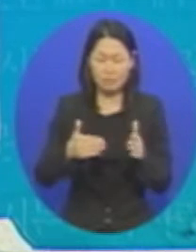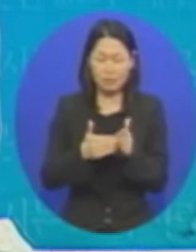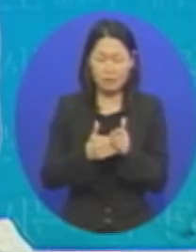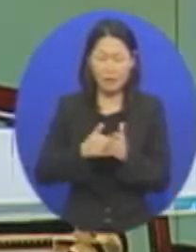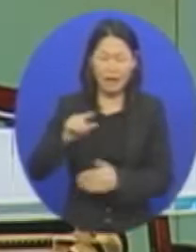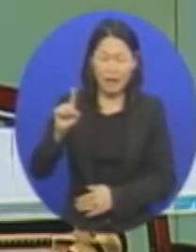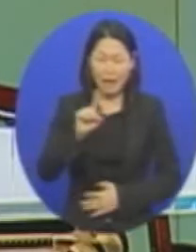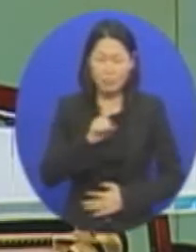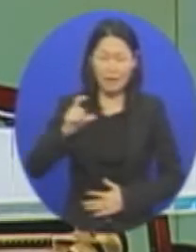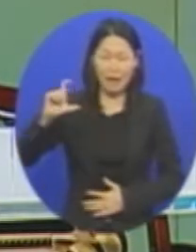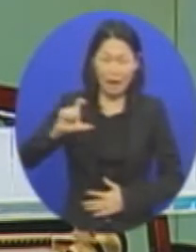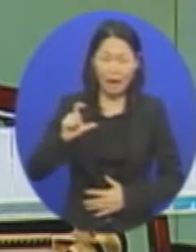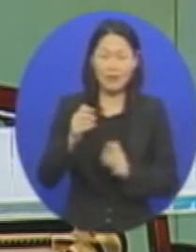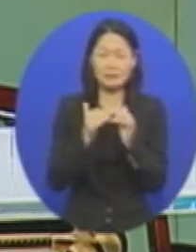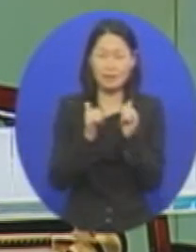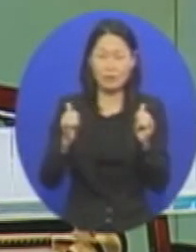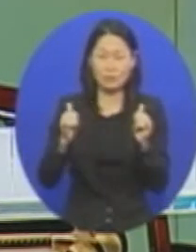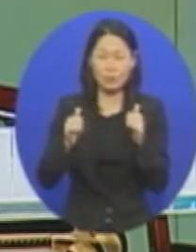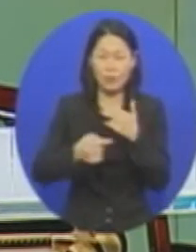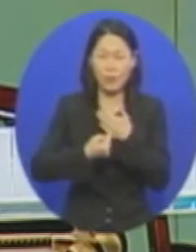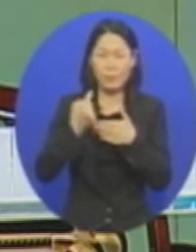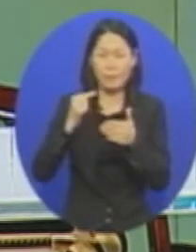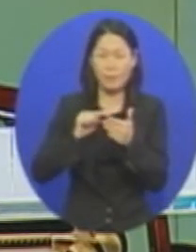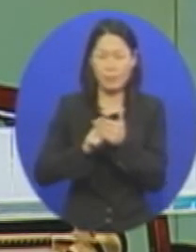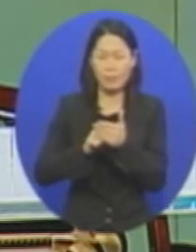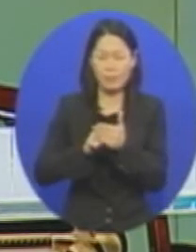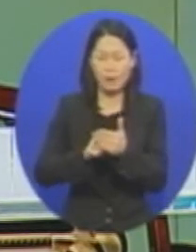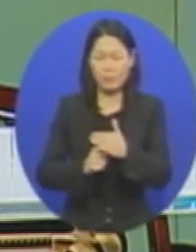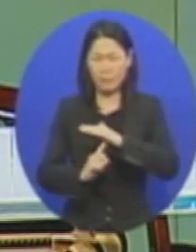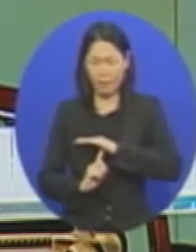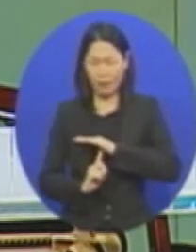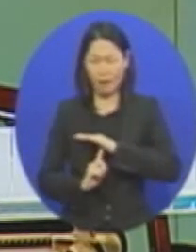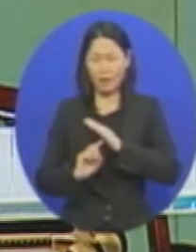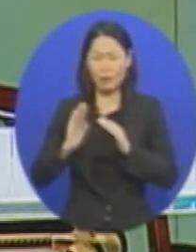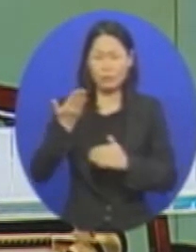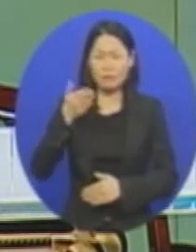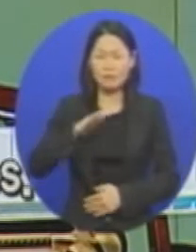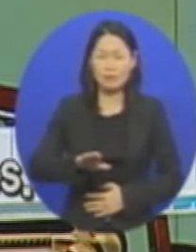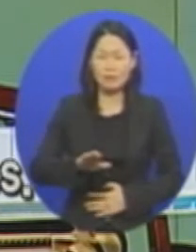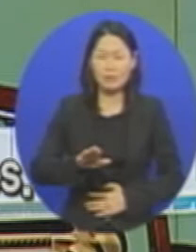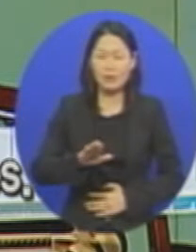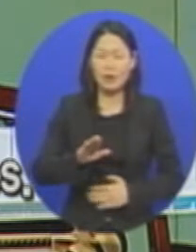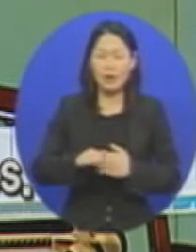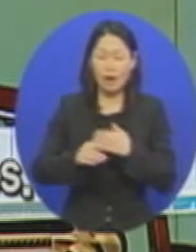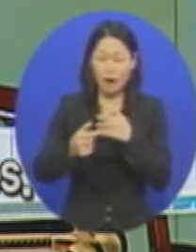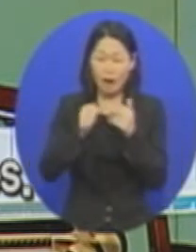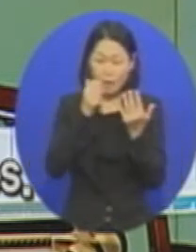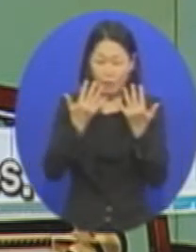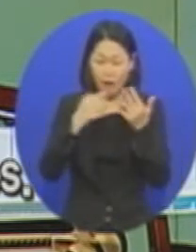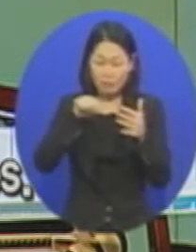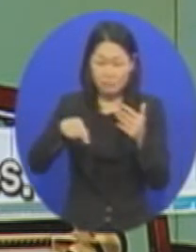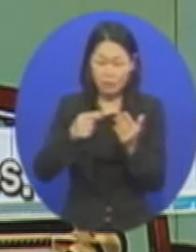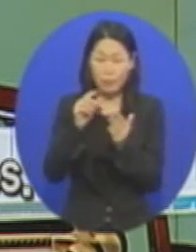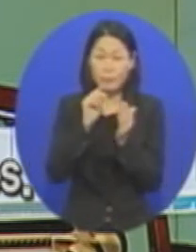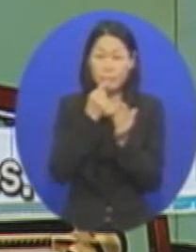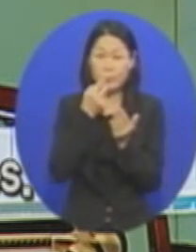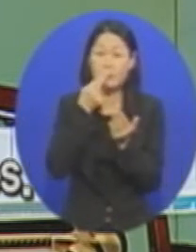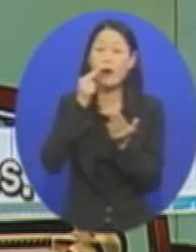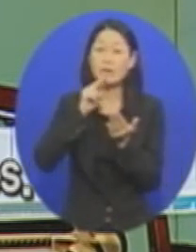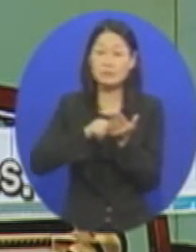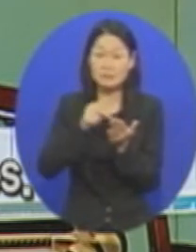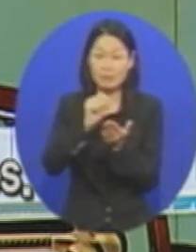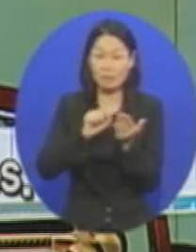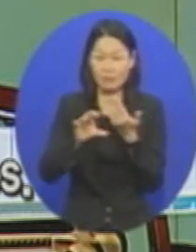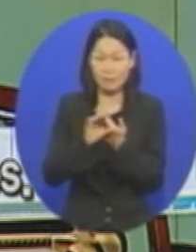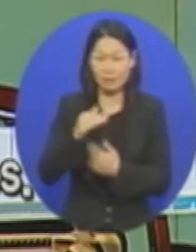강하던 사람도 마음이 확 꺼지게 마련이잖아요 감옥에서 편지를 썼다고 그러면 나를